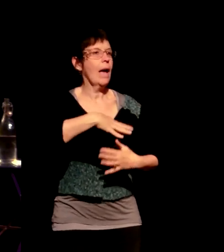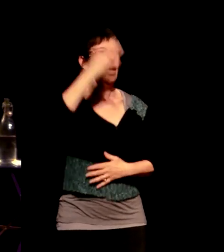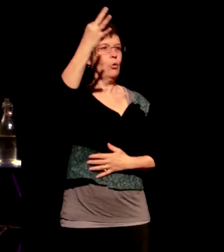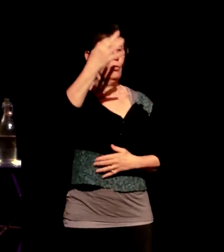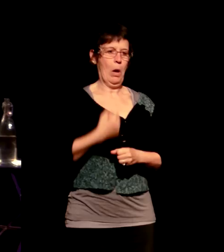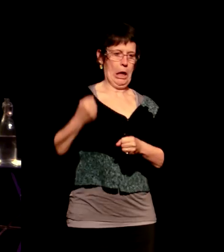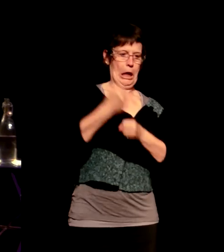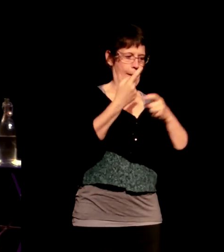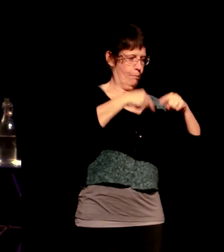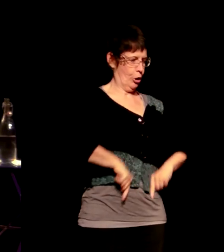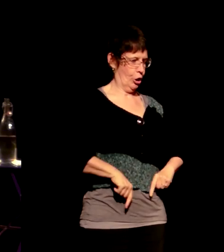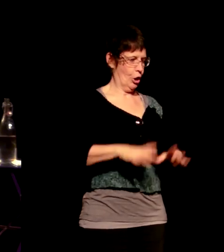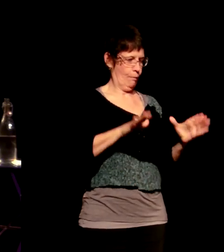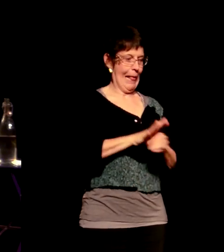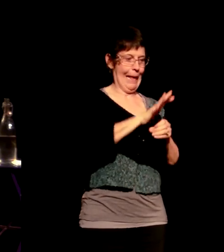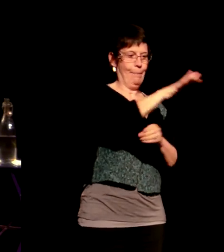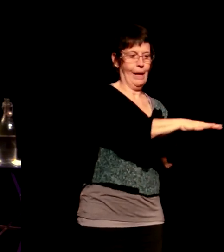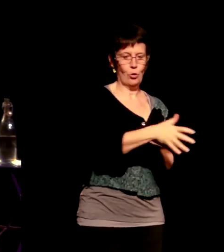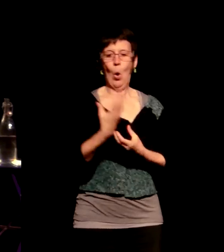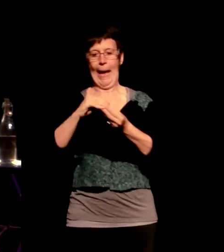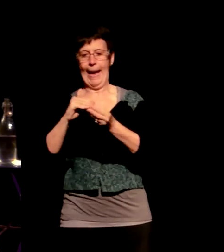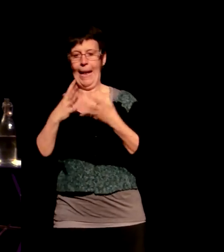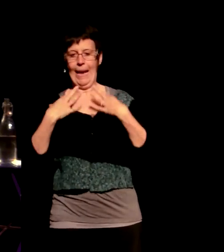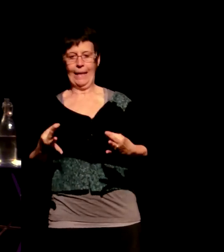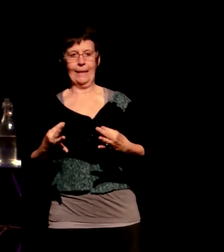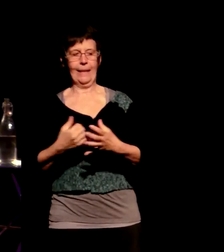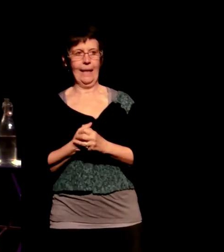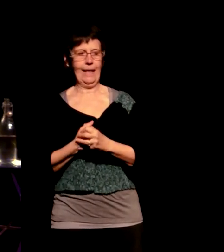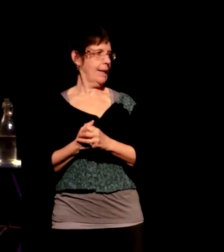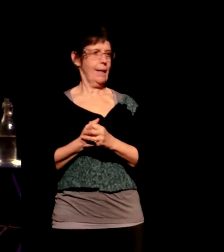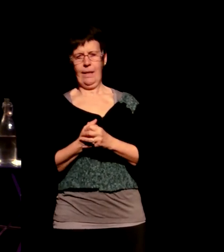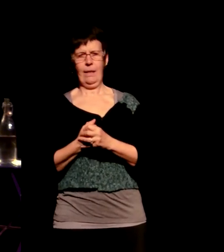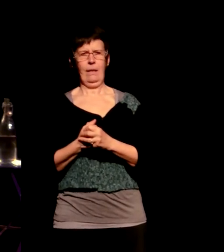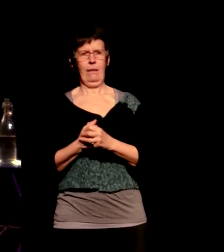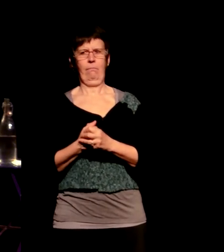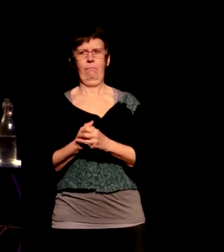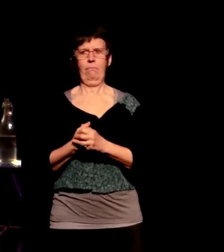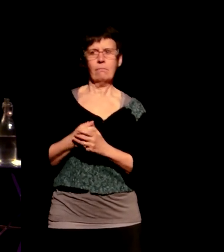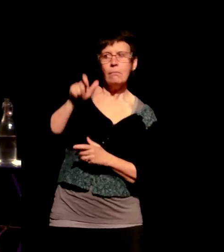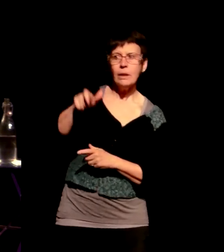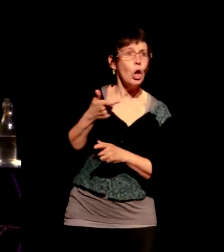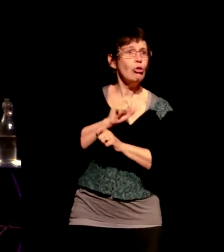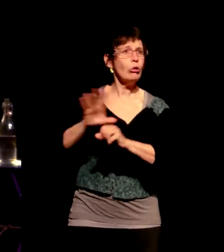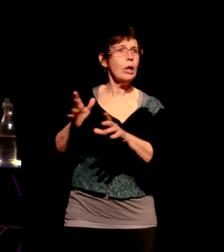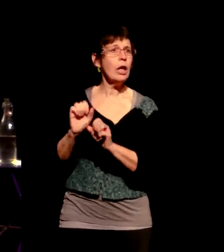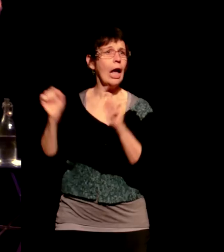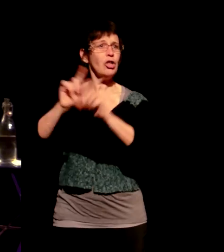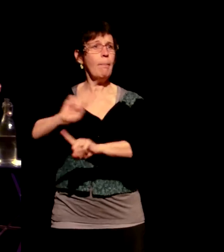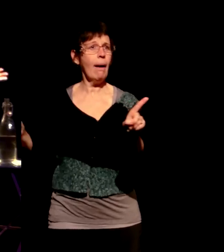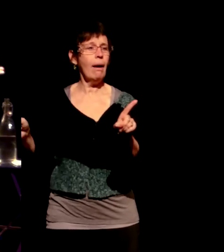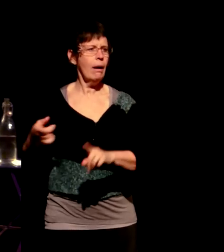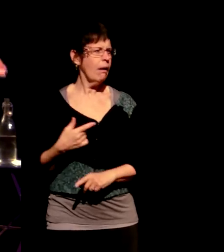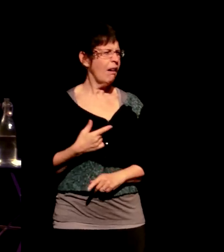de l'immigration et de la laïcité ». Il n'y a pas eu un journaliste pour lui dire « mais madame, ces deux concepts n'ont